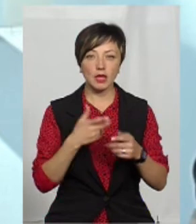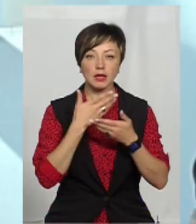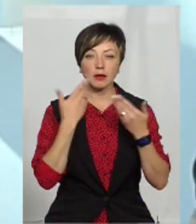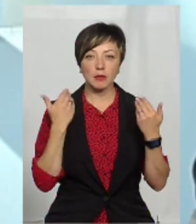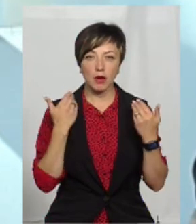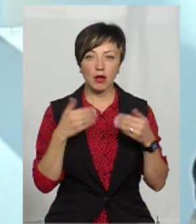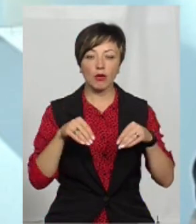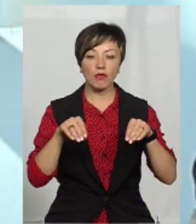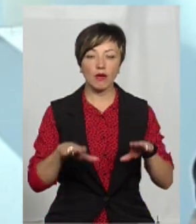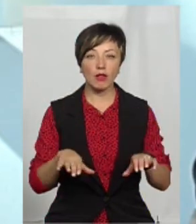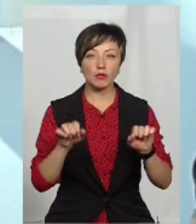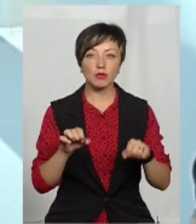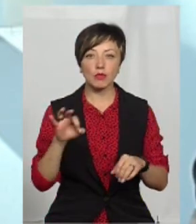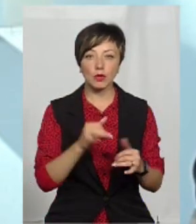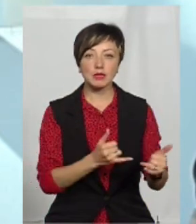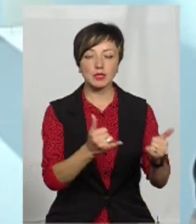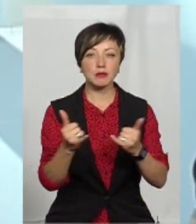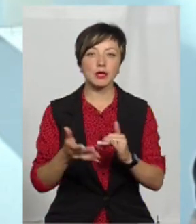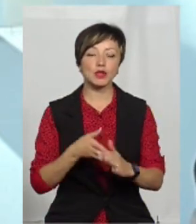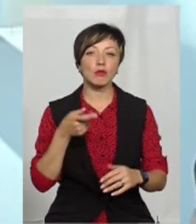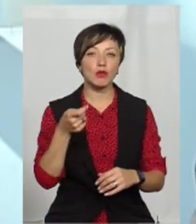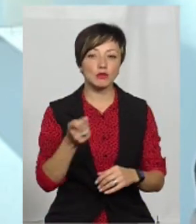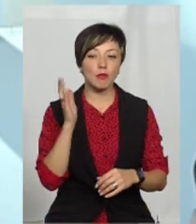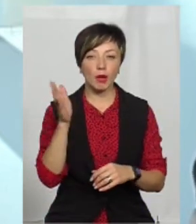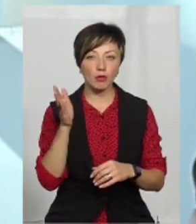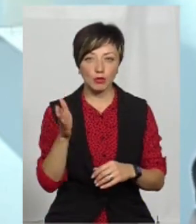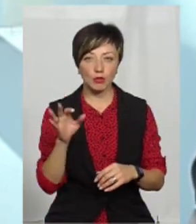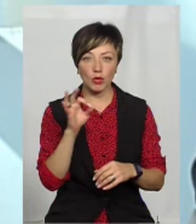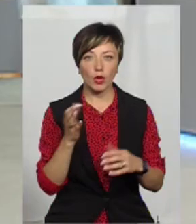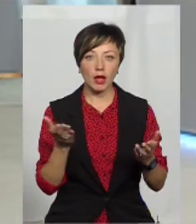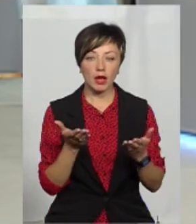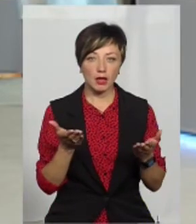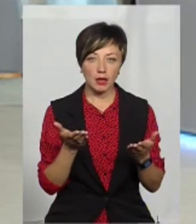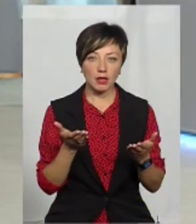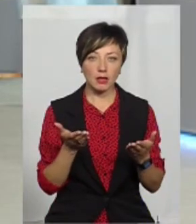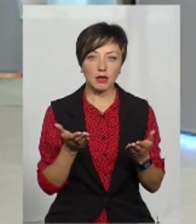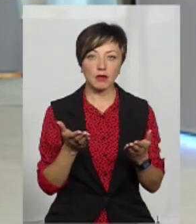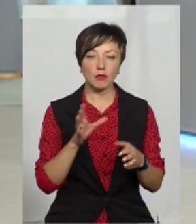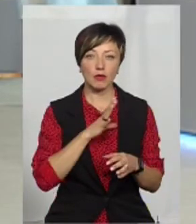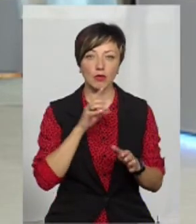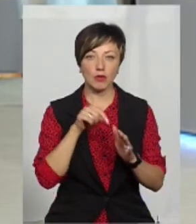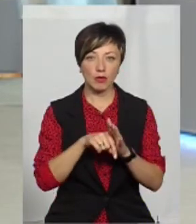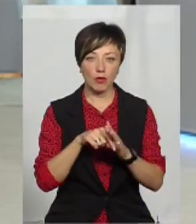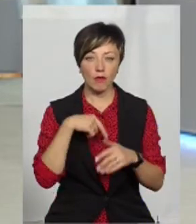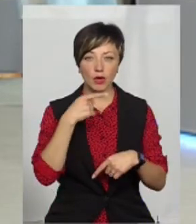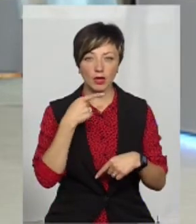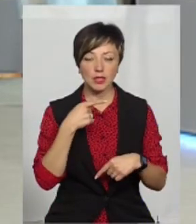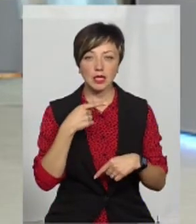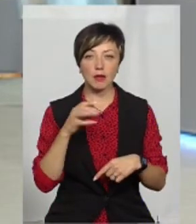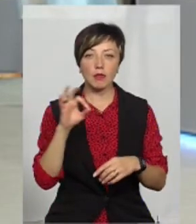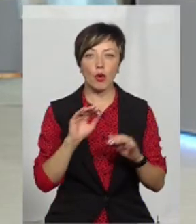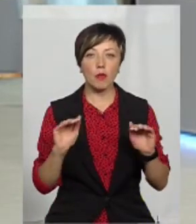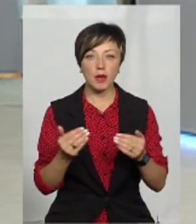немає ухвали, можливо, про забезпечення позову майбутнього, про який от йшла мова,